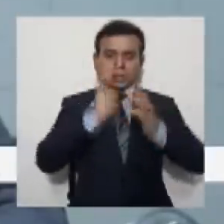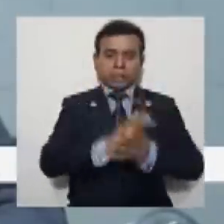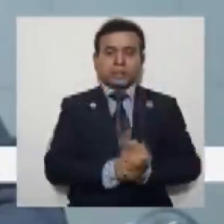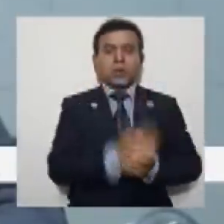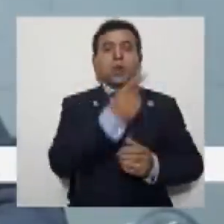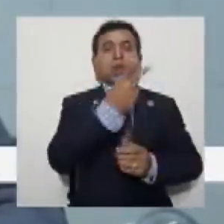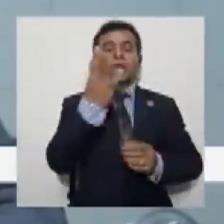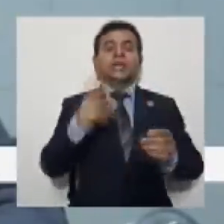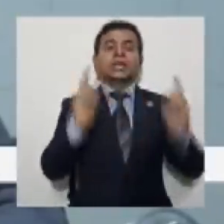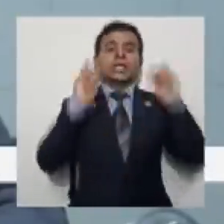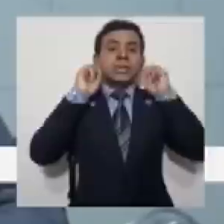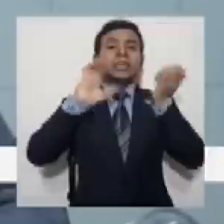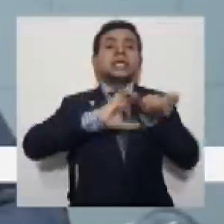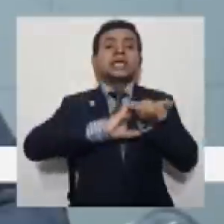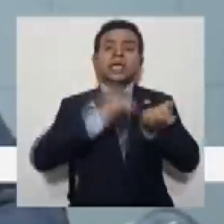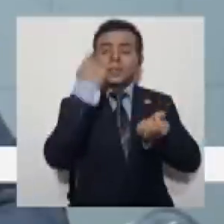প্রধানমন্ত্রীর নির্দেশনায়